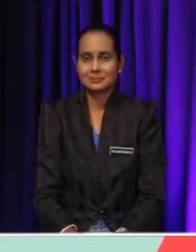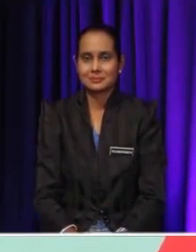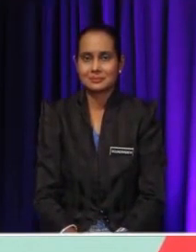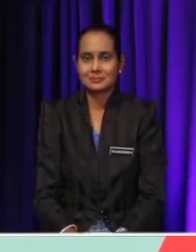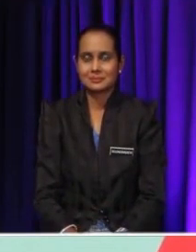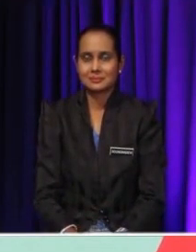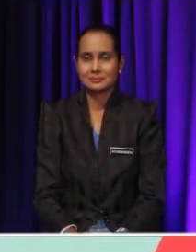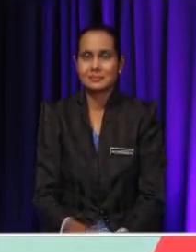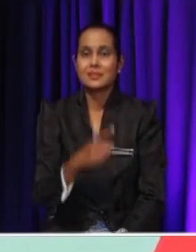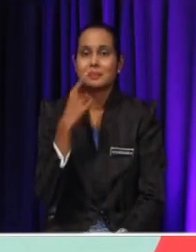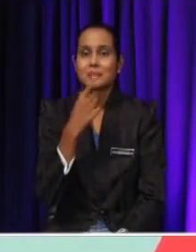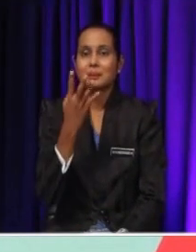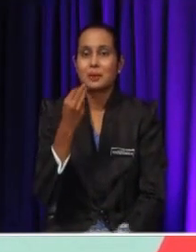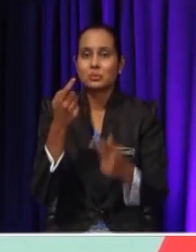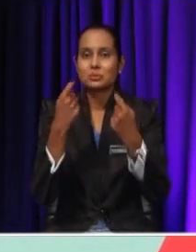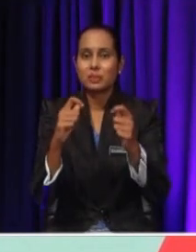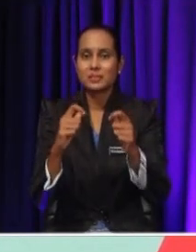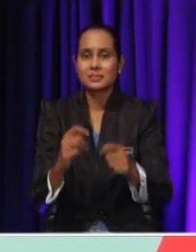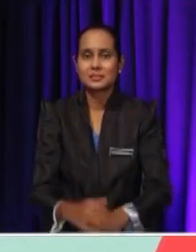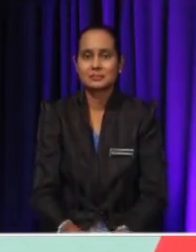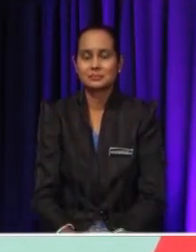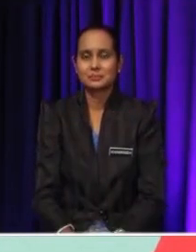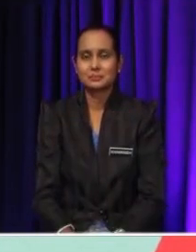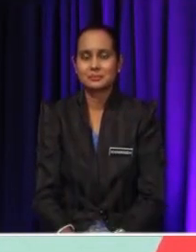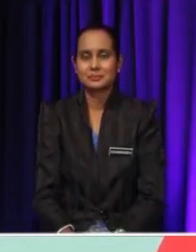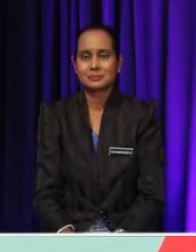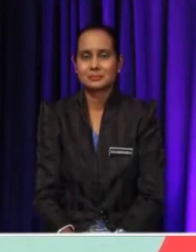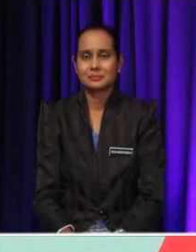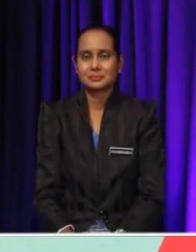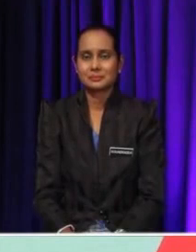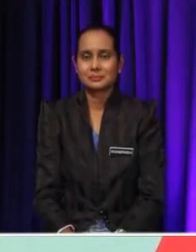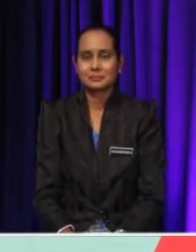untuk rangkap yang panjang ini silahkan saja